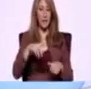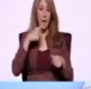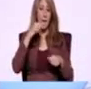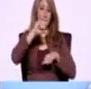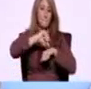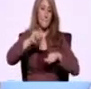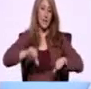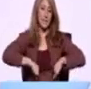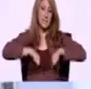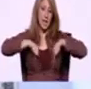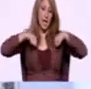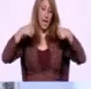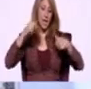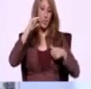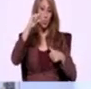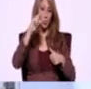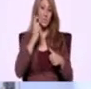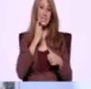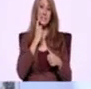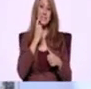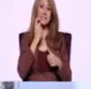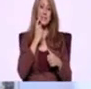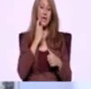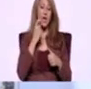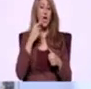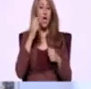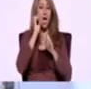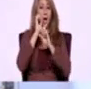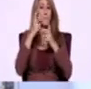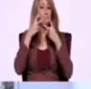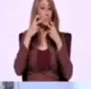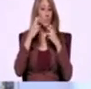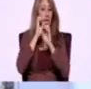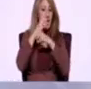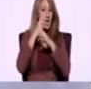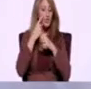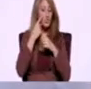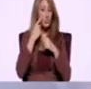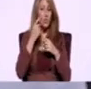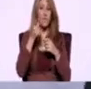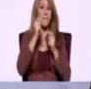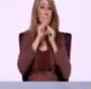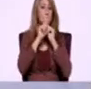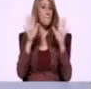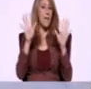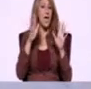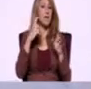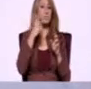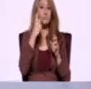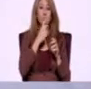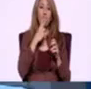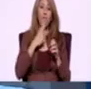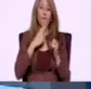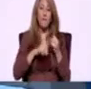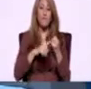للأسنان الدكتور باسم لاشين فسيقدم كشوفات لأي عدد من حالات البرنامج لخلع وتنظيف الجير وعلاج